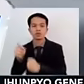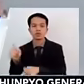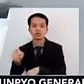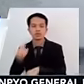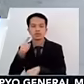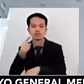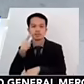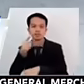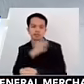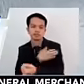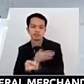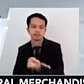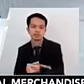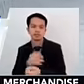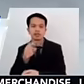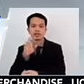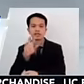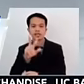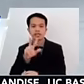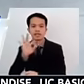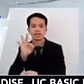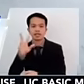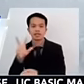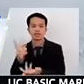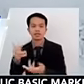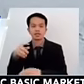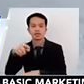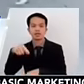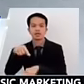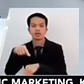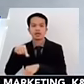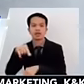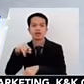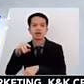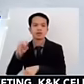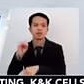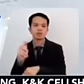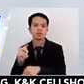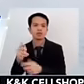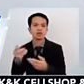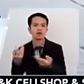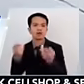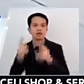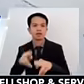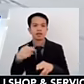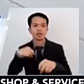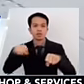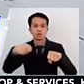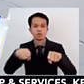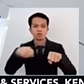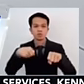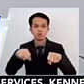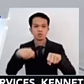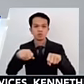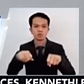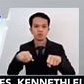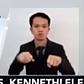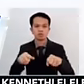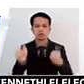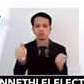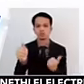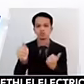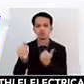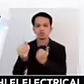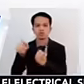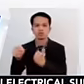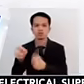barangay 393 sa Quiapo, Maynila nitong Martes. Pero isang riding in tandem pala ang nakabuntot sa mag-ina.